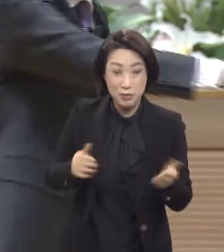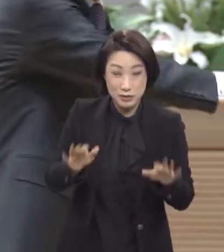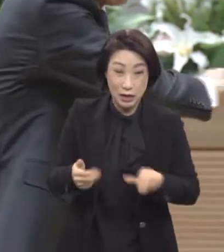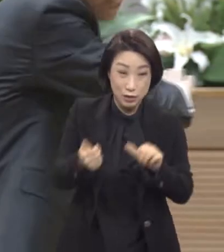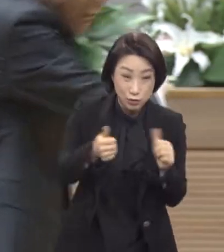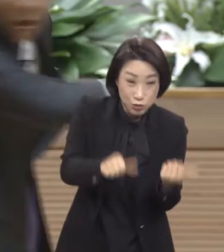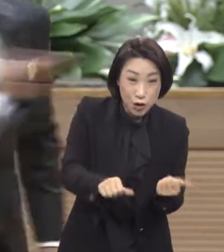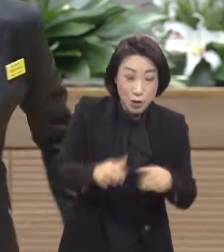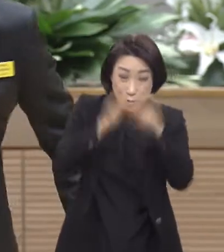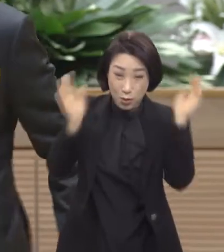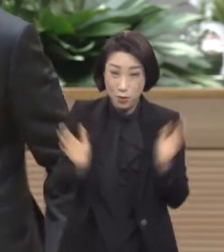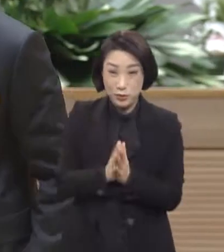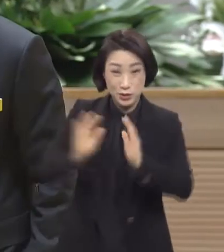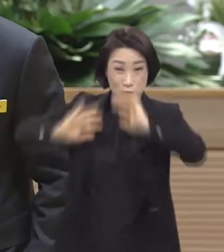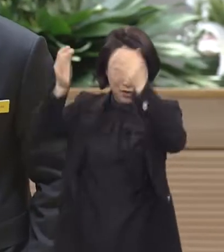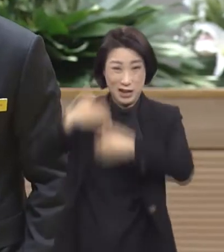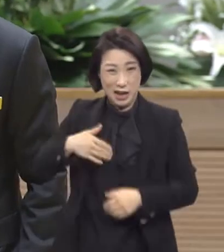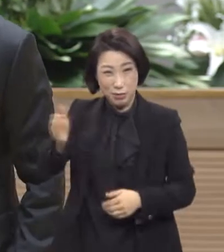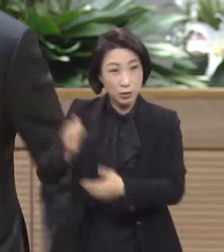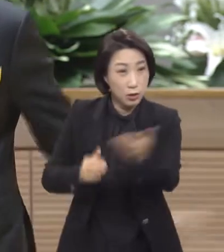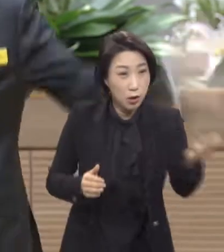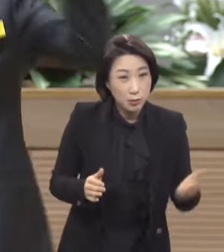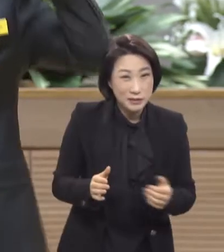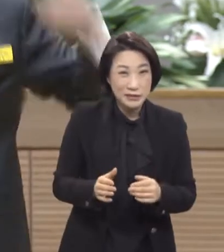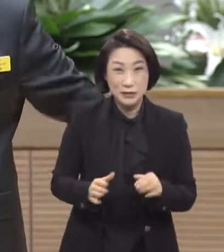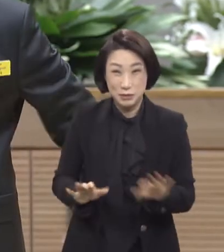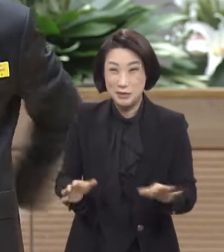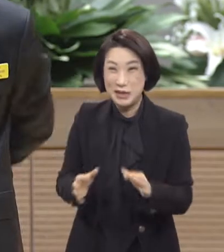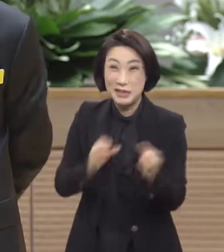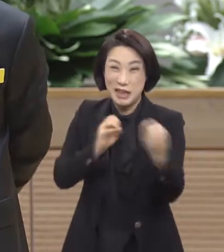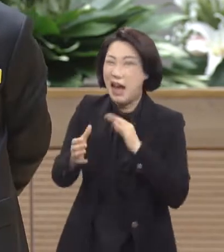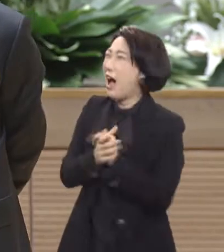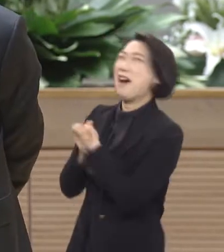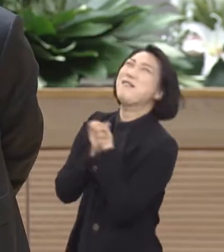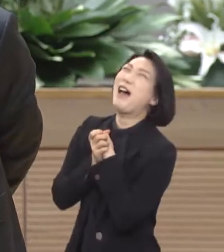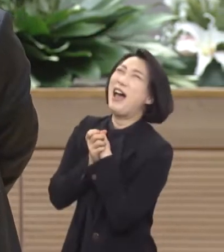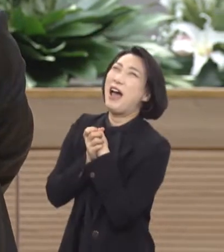지금 죽어도 다 천국 갈 것입니다. 아멘 했다고 합시다.